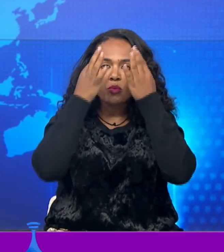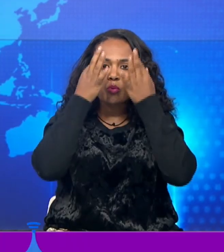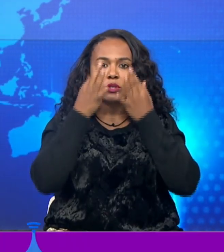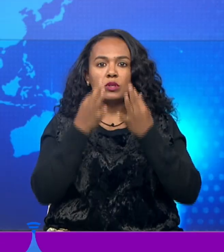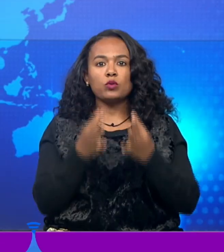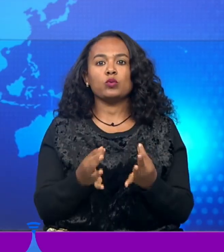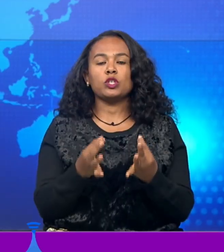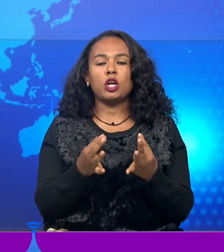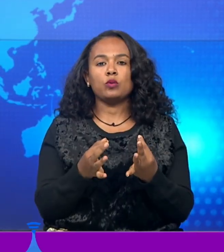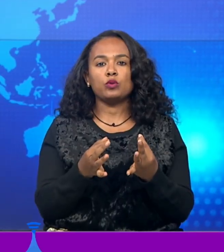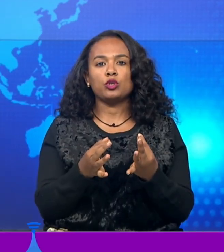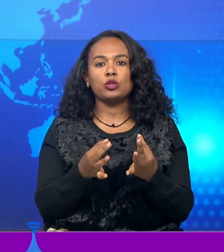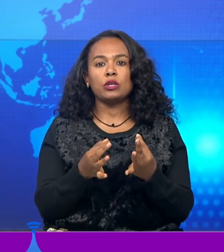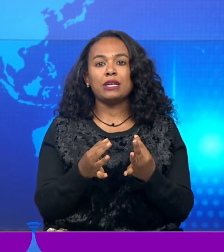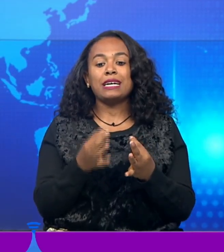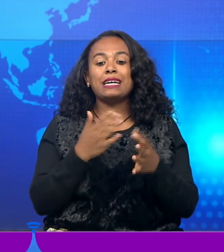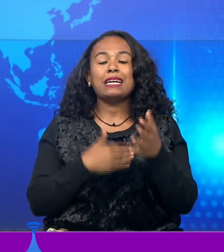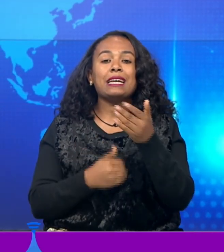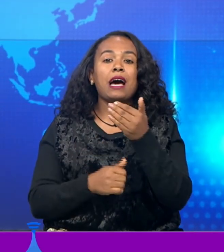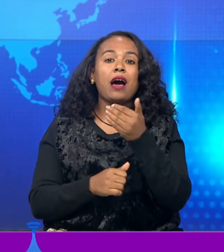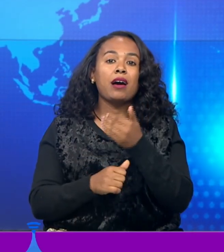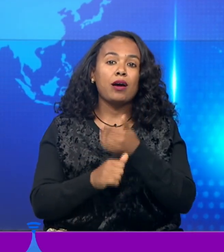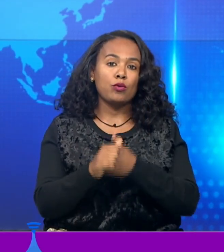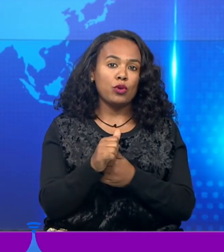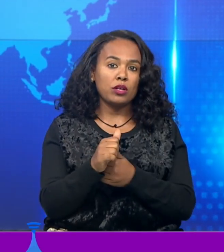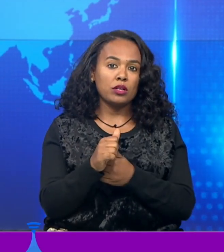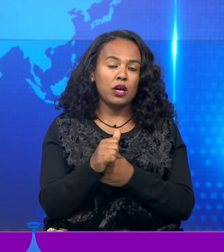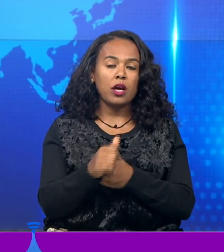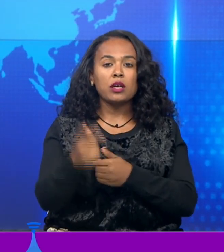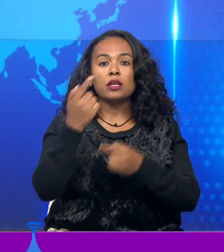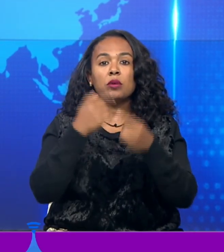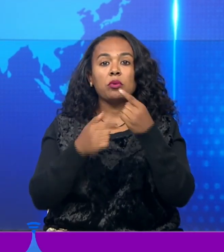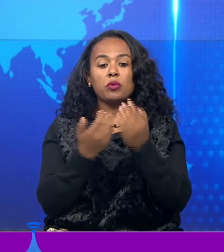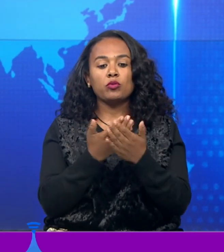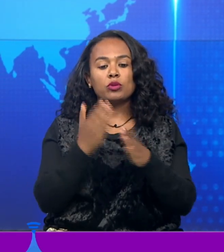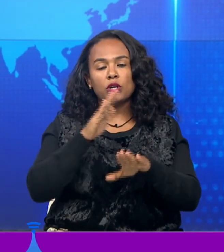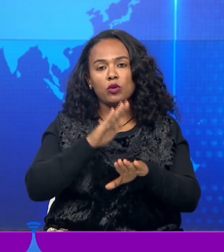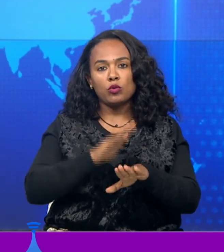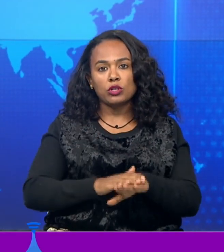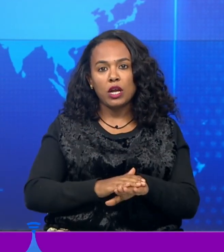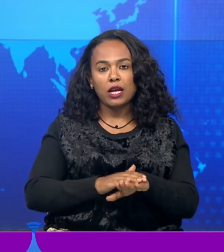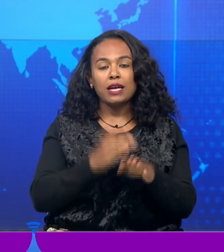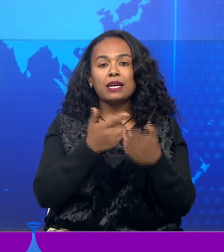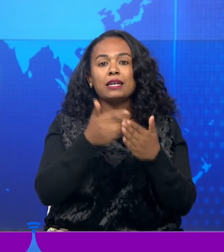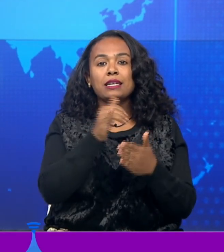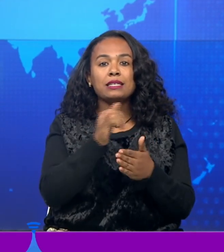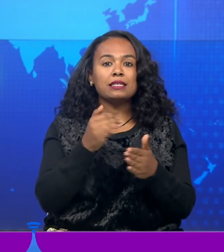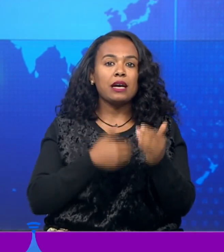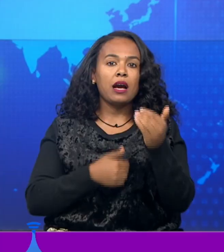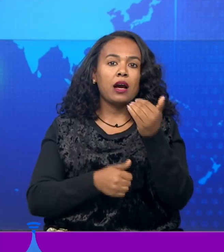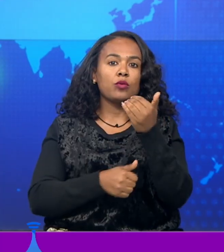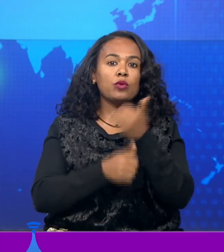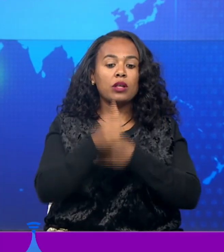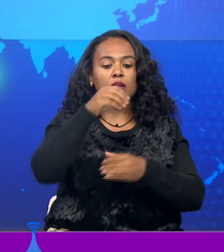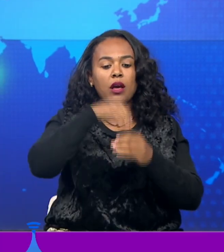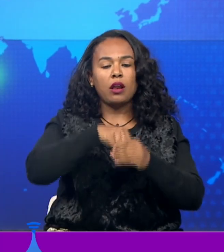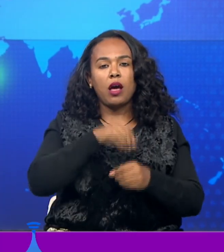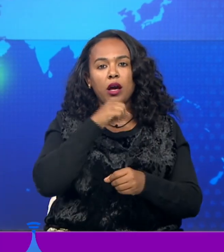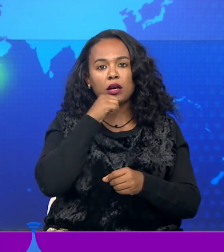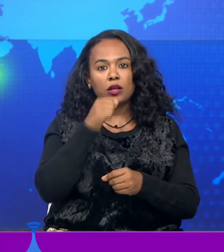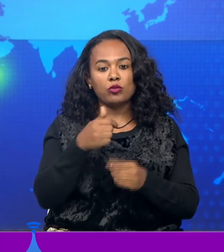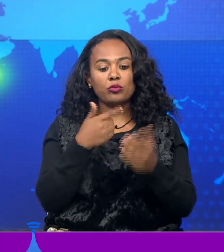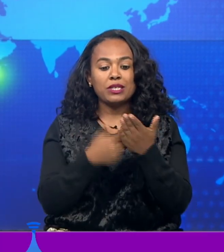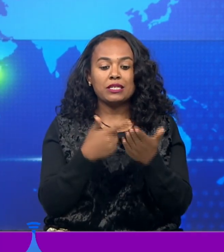ውሳኔዎች እንደ አካል ጉዳተኛ የሚመጡ ነገሮች ላይ እነዚህ አካል ጉዳተኛን ያካትቱም